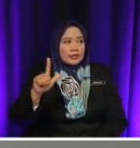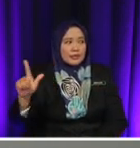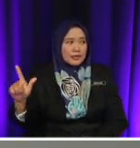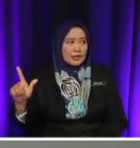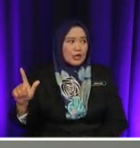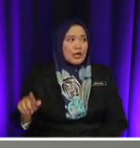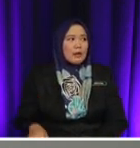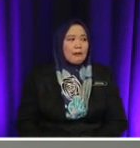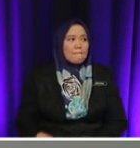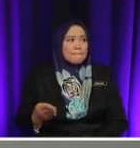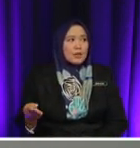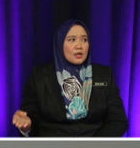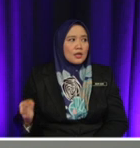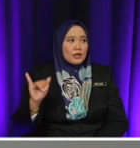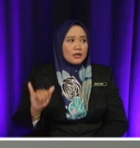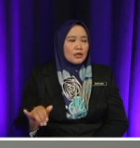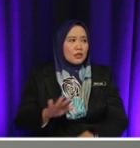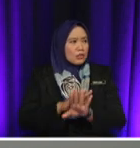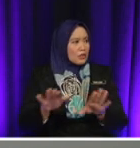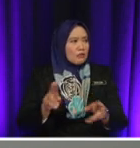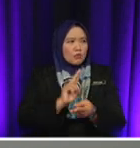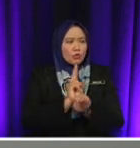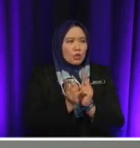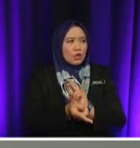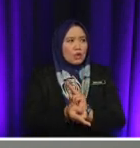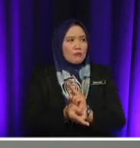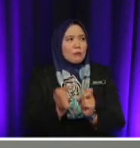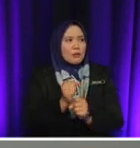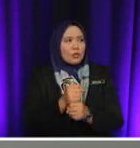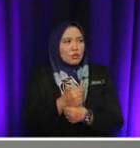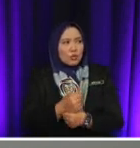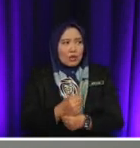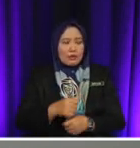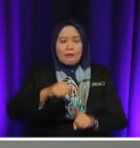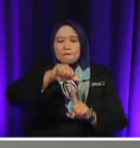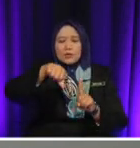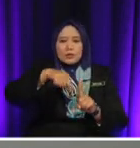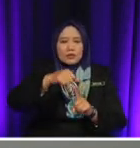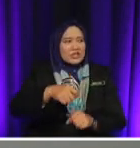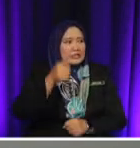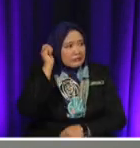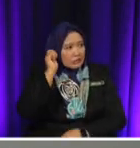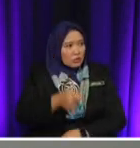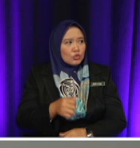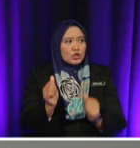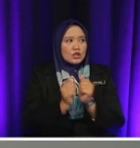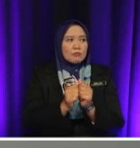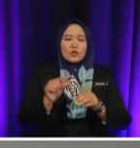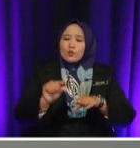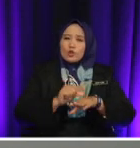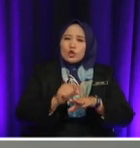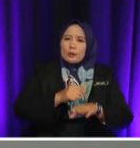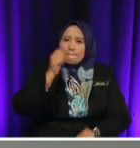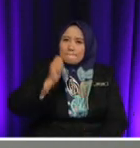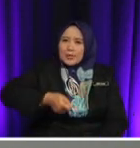pertent yang J penentu yang kedua adalah bahan okey dan pemerhatiannya adalah